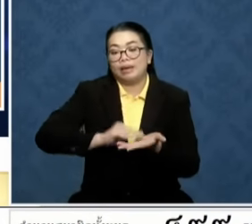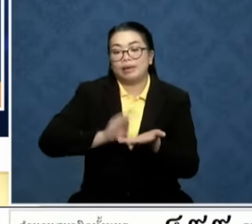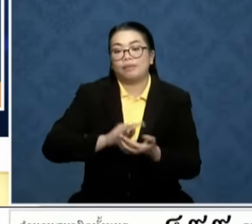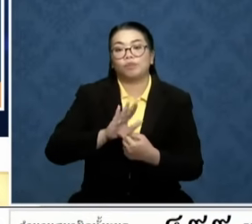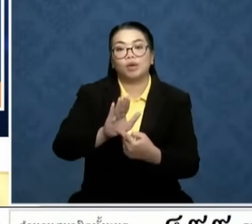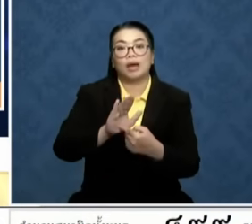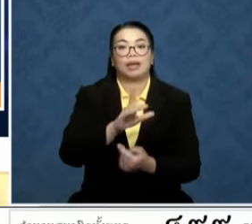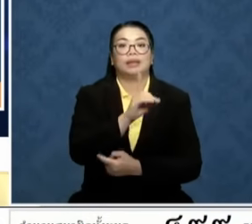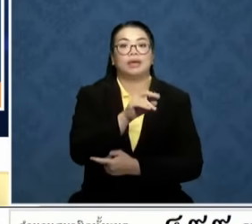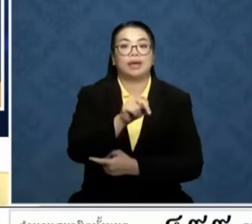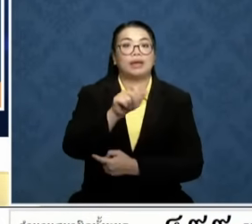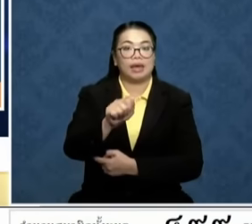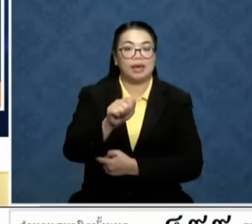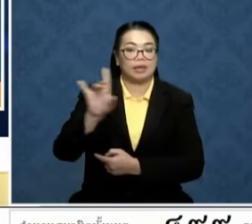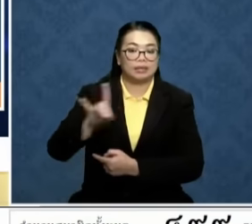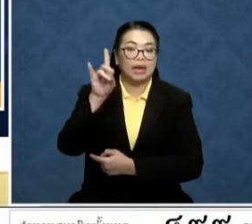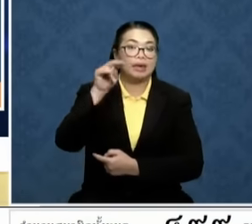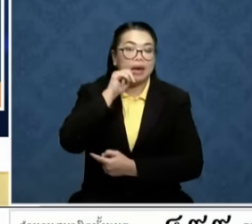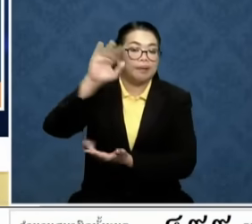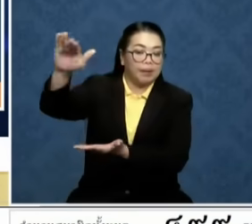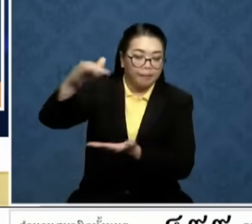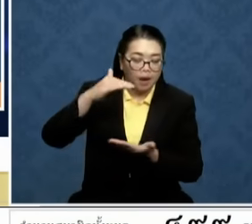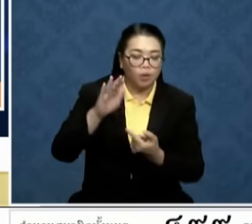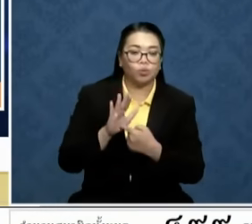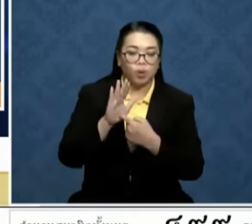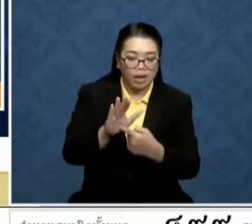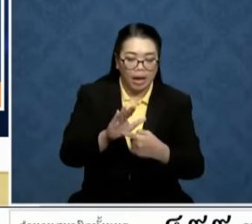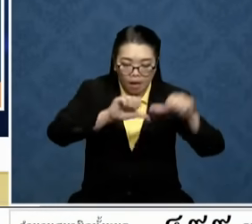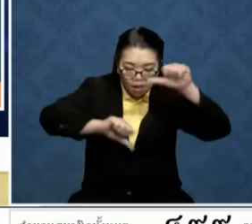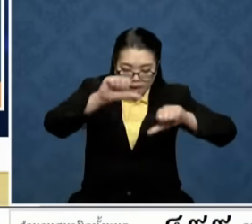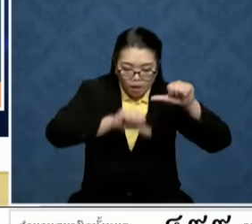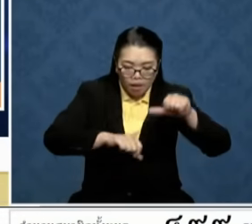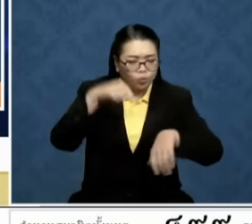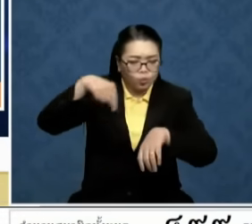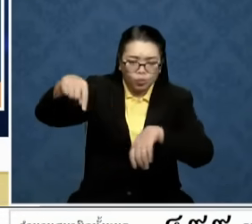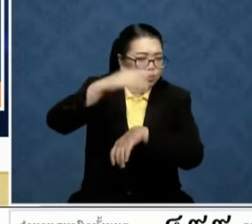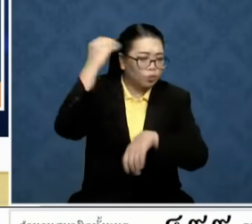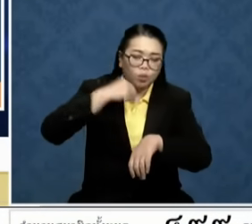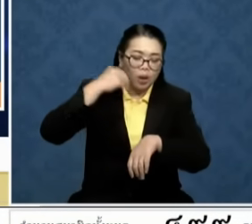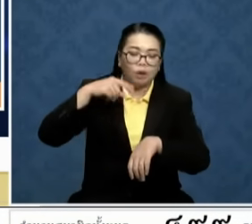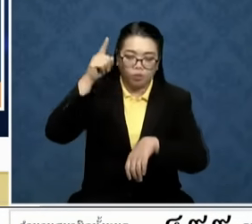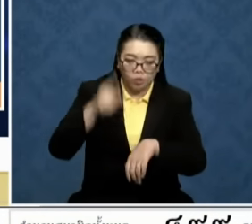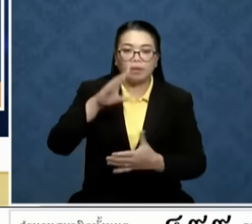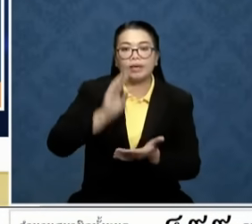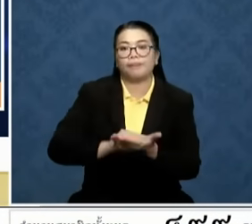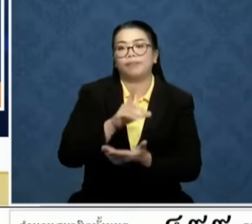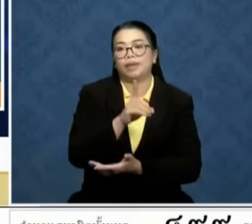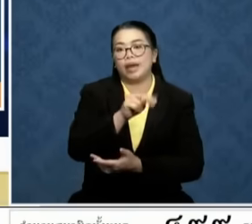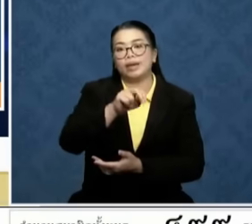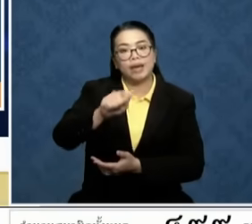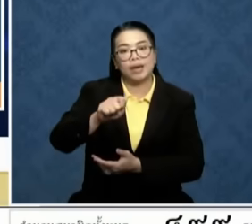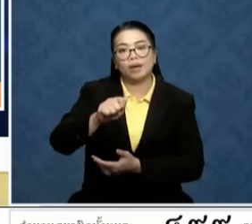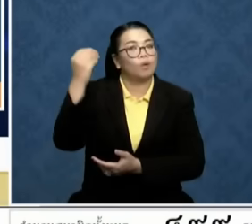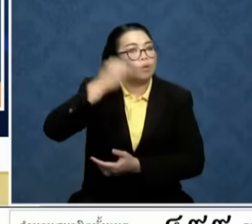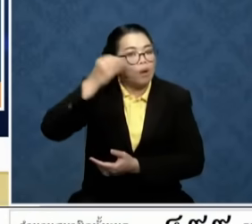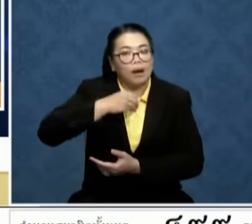อย่าง DNAของสัตว์น้ำที่นำเข้ามาเพื่อเป็นตัวอย่างอ้างอิงในทุกๆครั้งสำหรับสัตว์น้ำที่มีความเสี่ยงต่อ